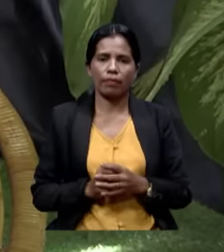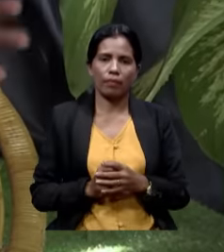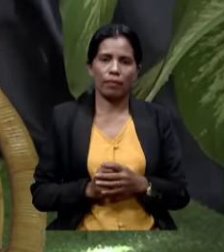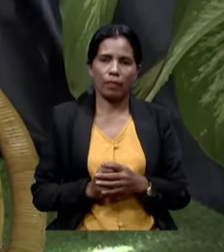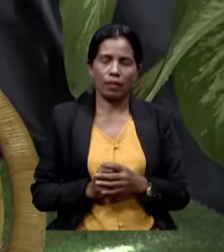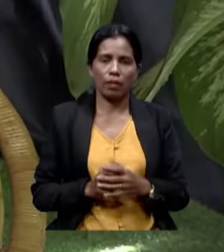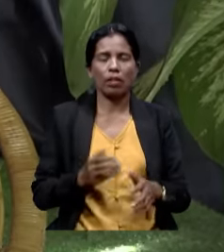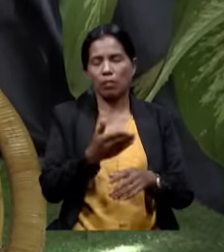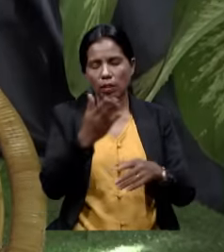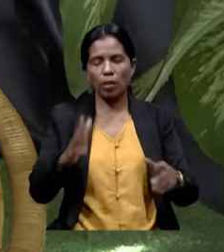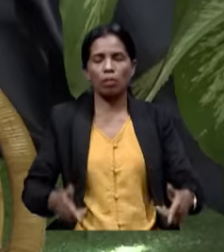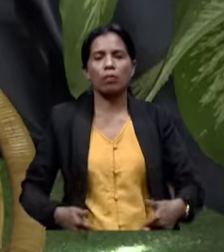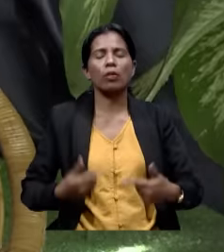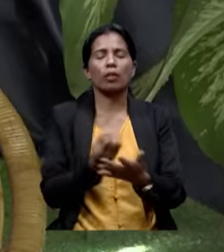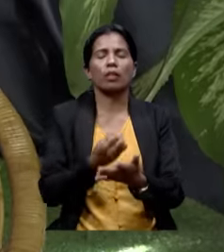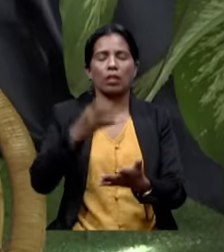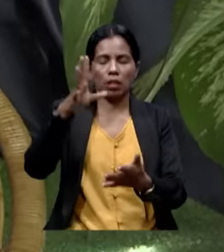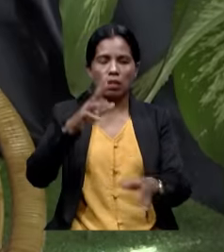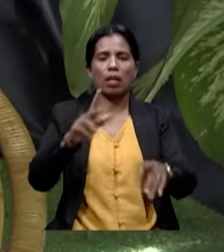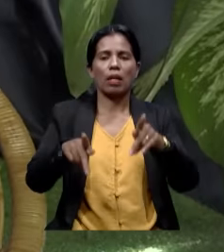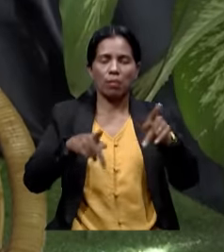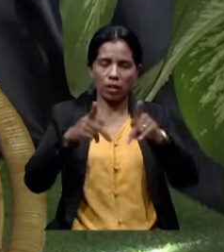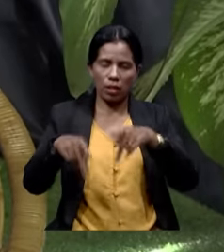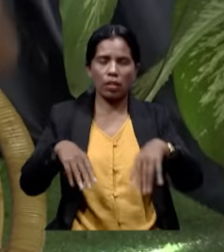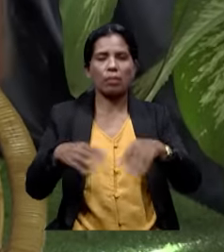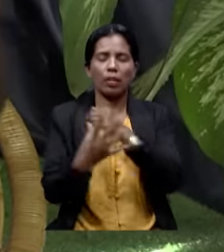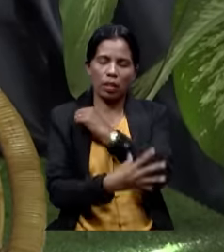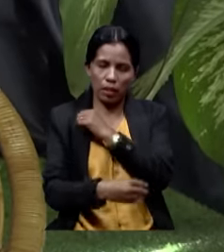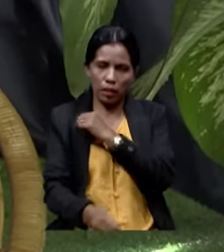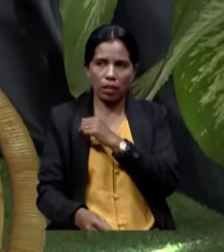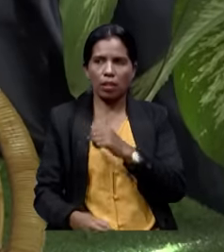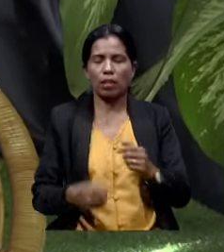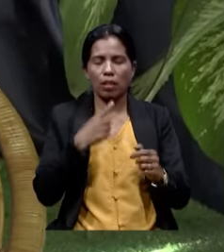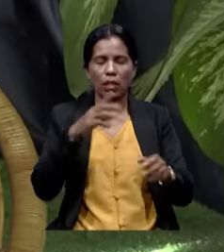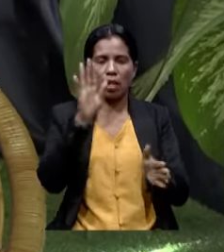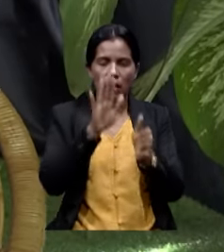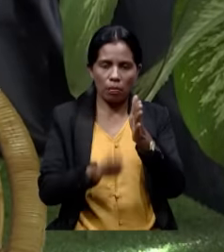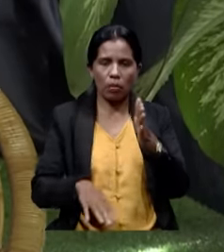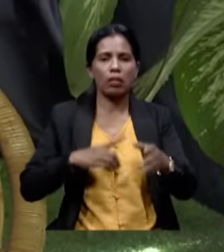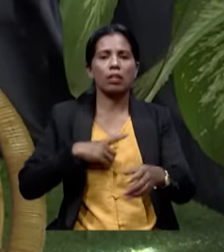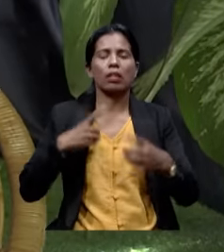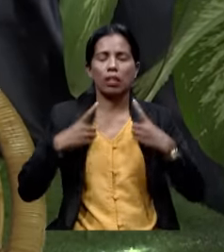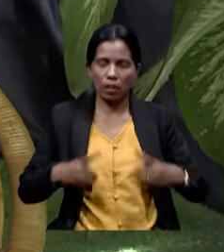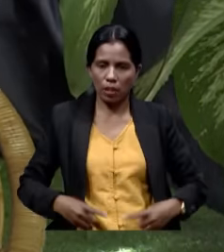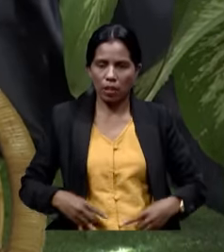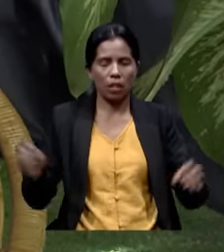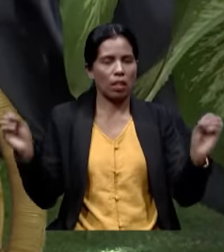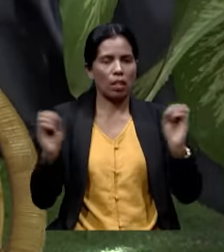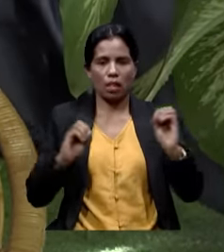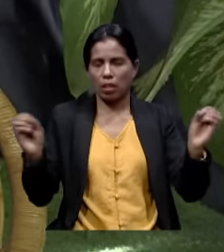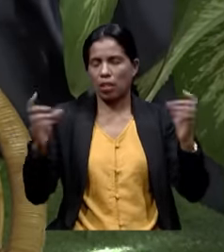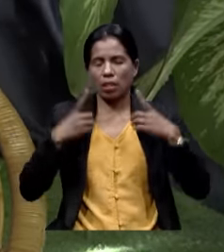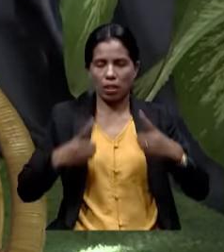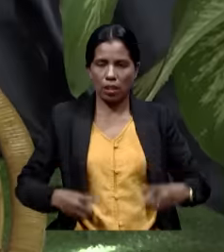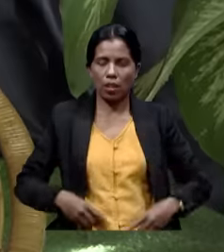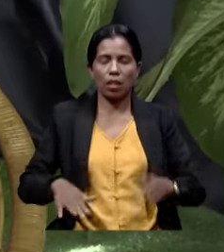moris lusu, mas povo ne iha marginal nia laran, kusi imi dihan katak ida nema hamonu dignidade, la iha dignidade ida nebe mak,